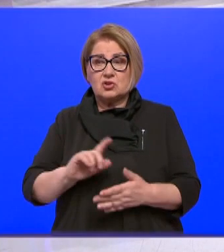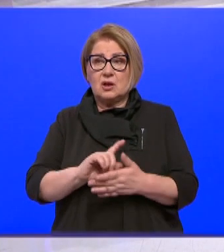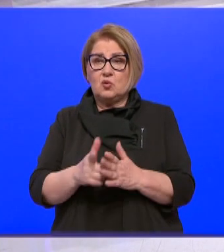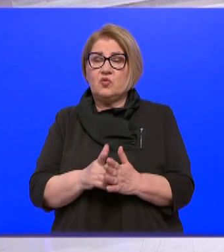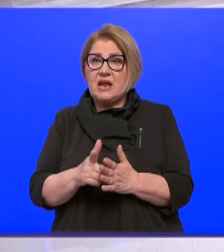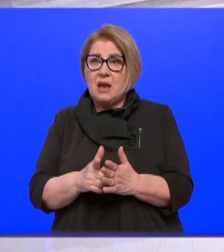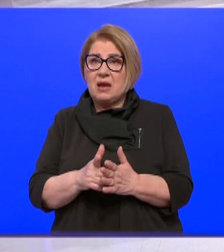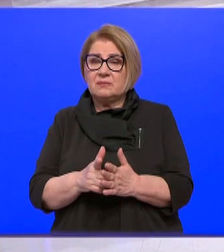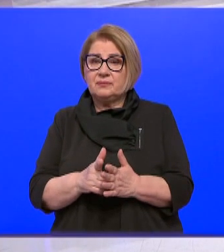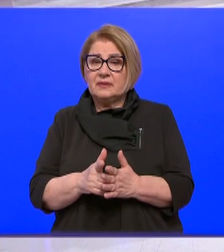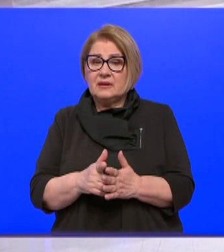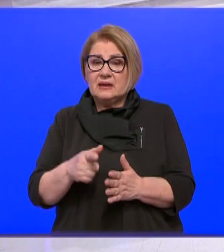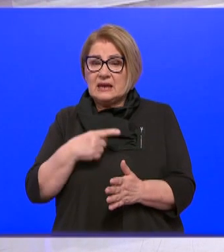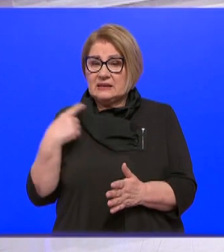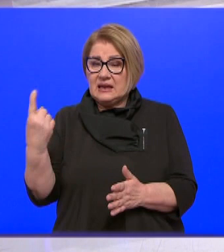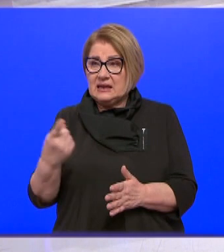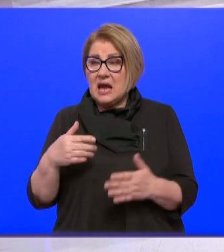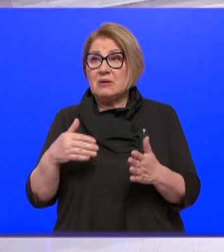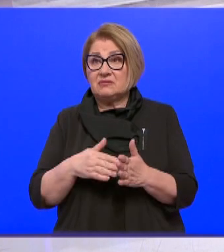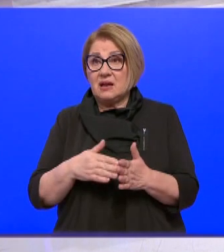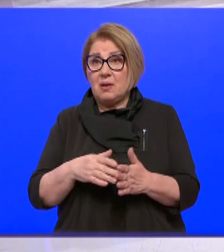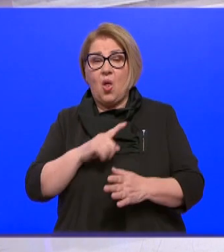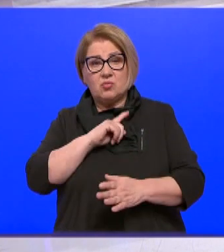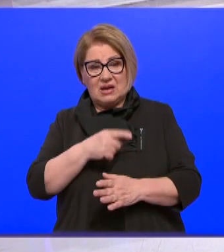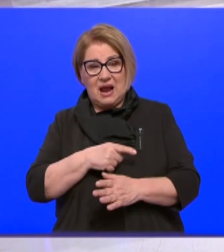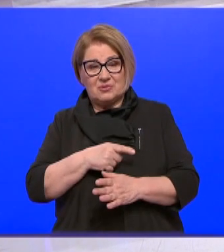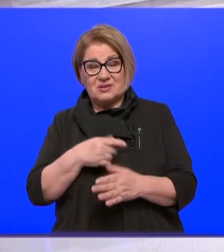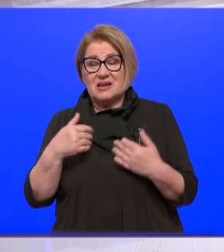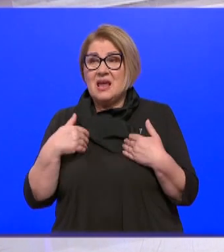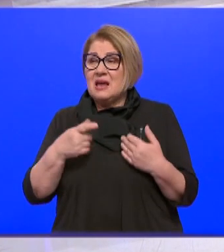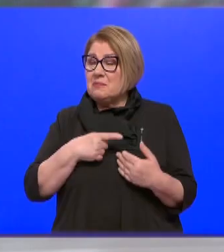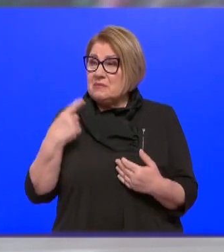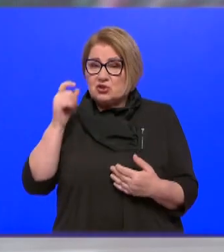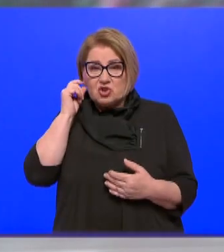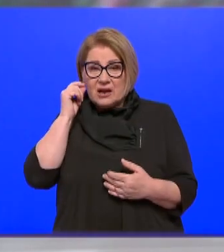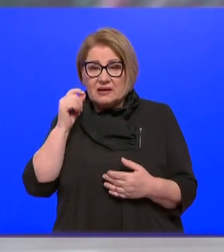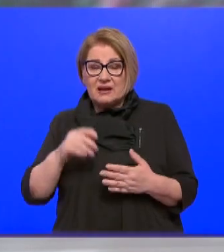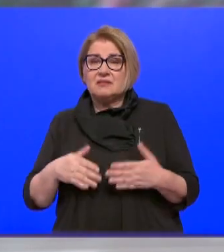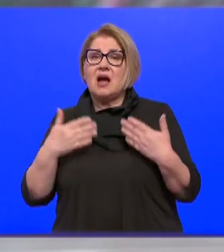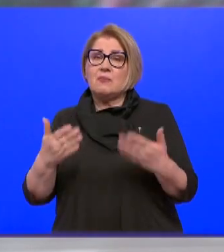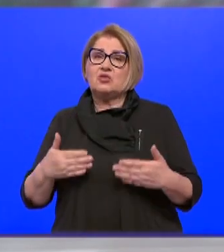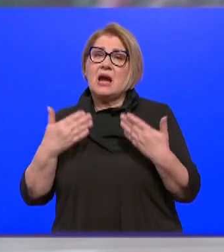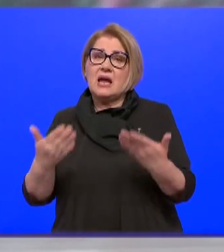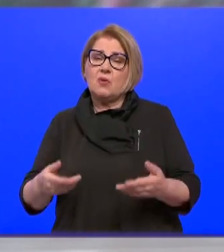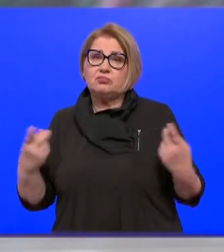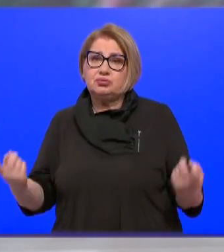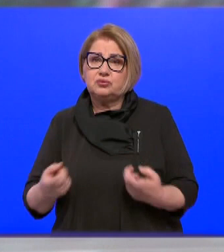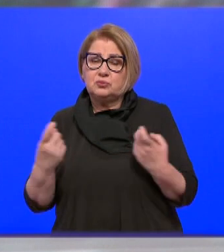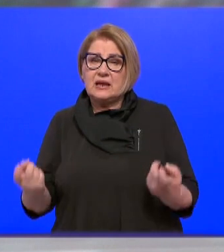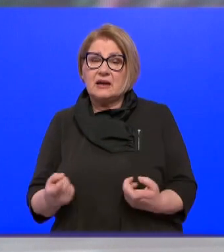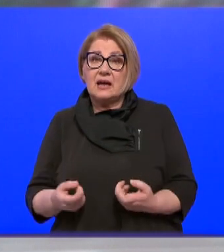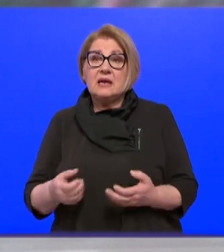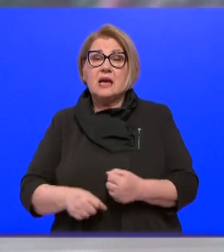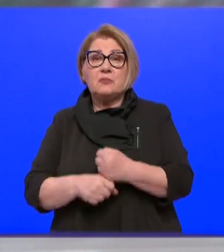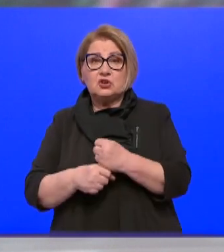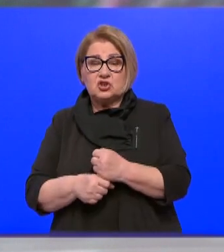trenutku kad je i nama trebalo ohrabrenje. Jer mm-hmm. mi smo često u ulozi da ohrabrujemo druge, da ih podržavamo, jer